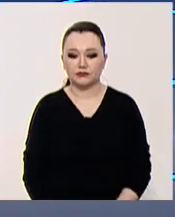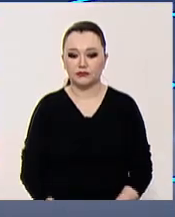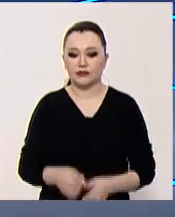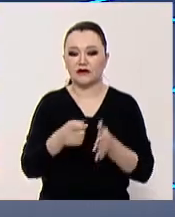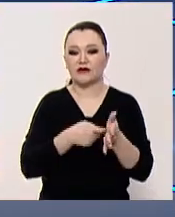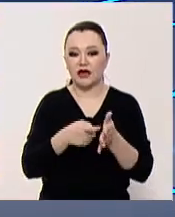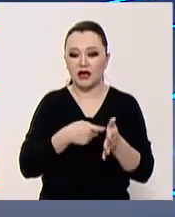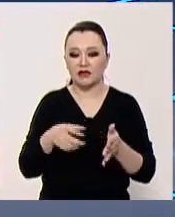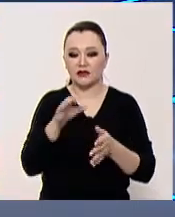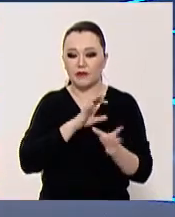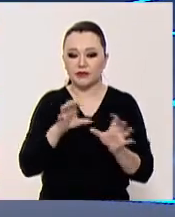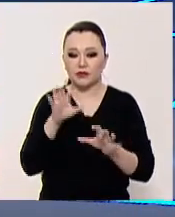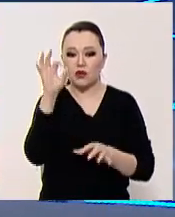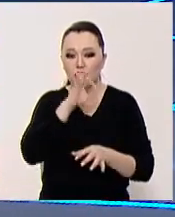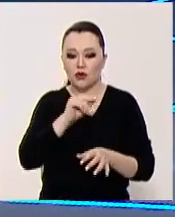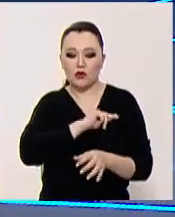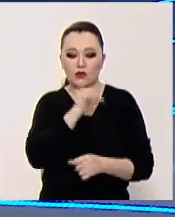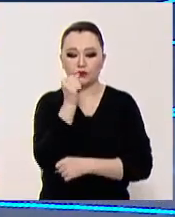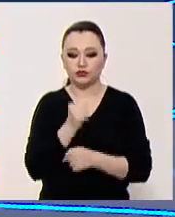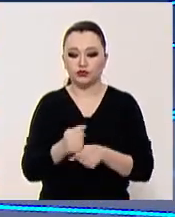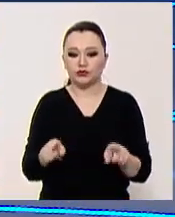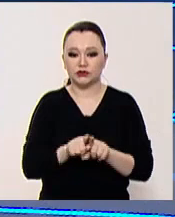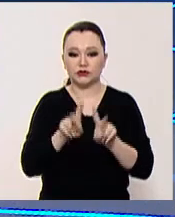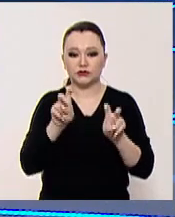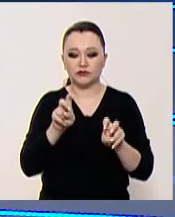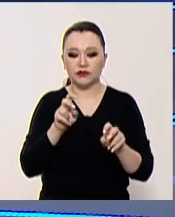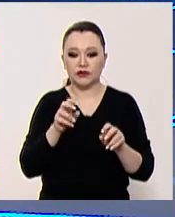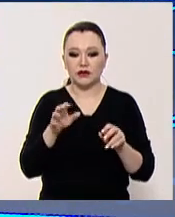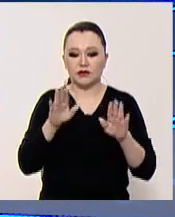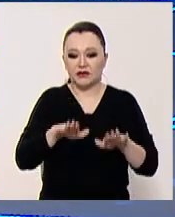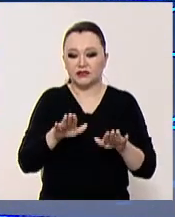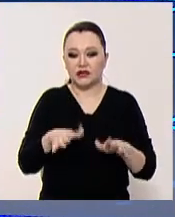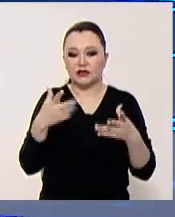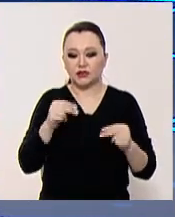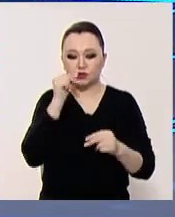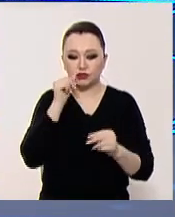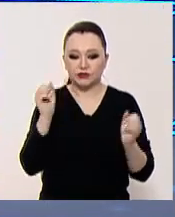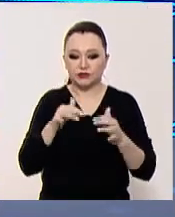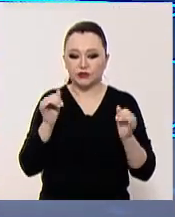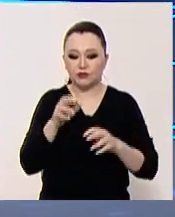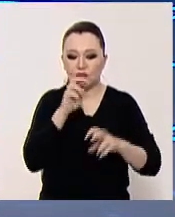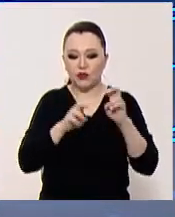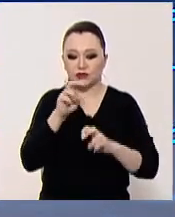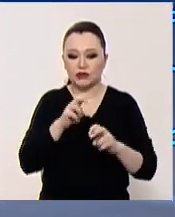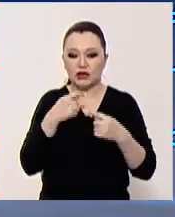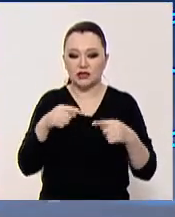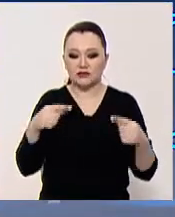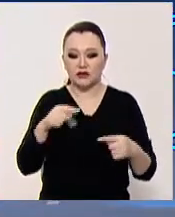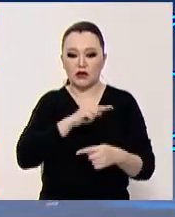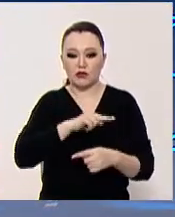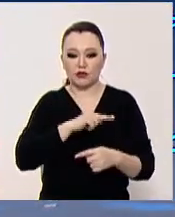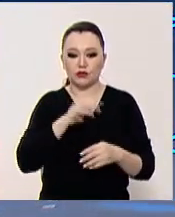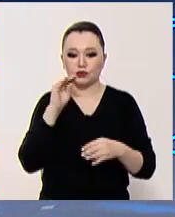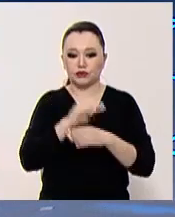А в Караганде позаботились о рабочих с так называемых пятачков. В местах, где мужчины собираются в поисках разовой работы,